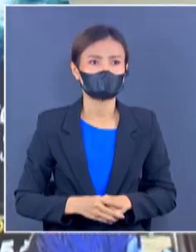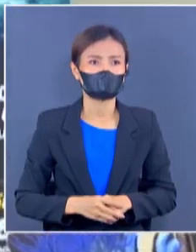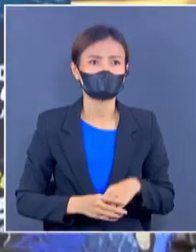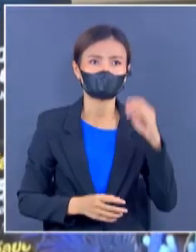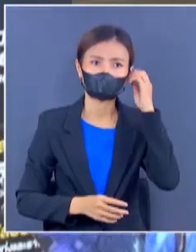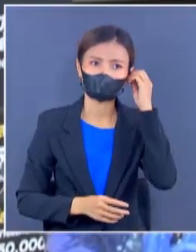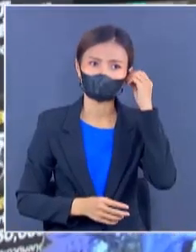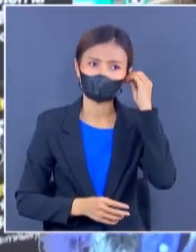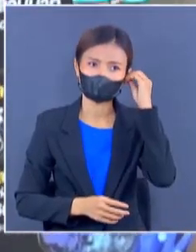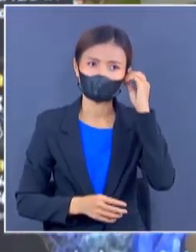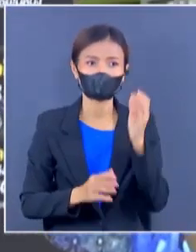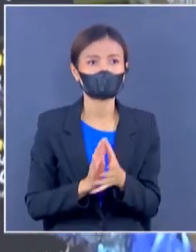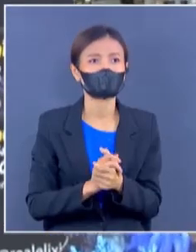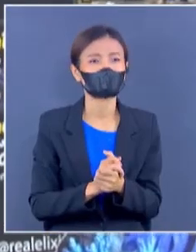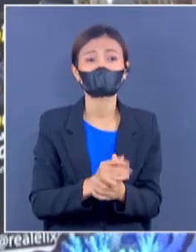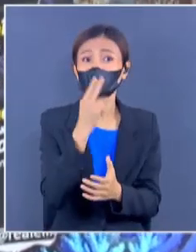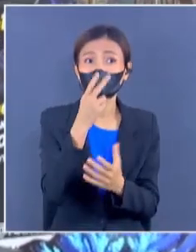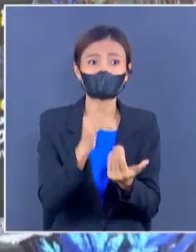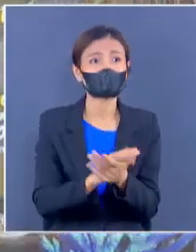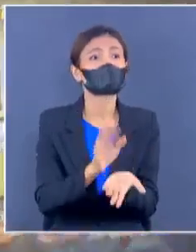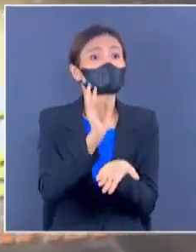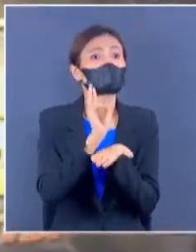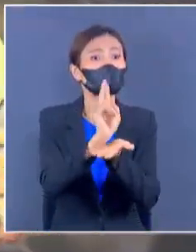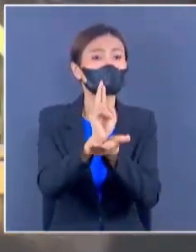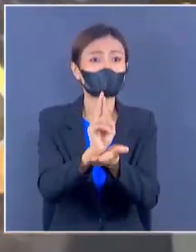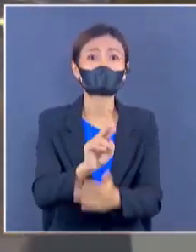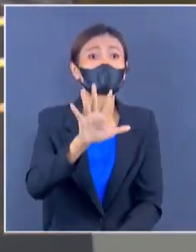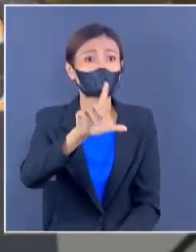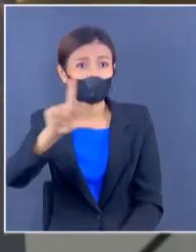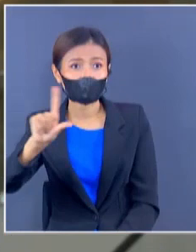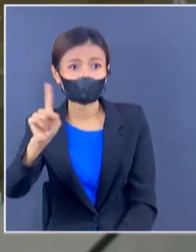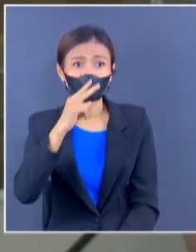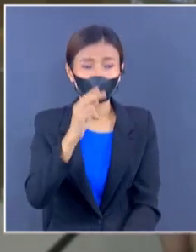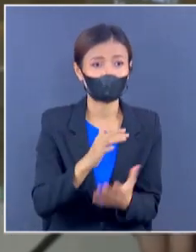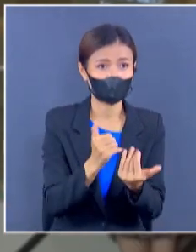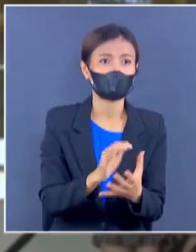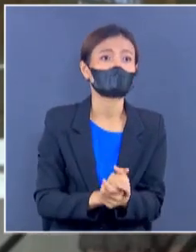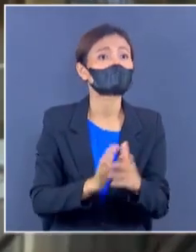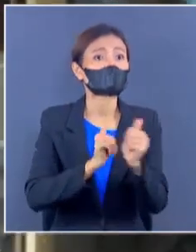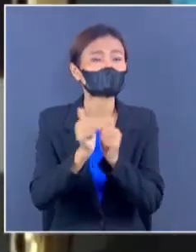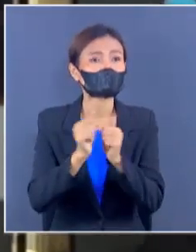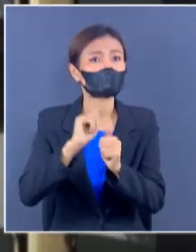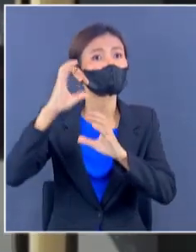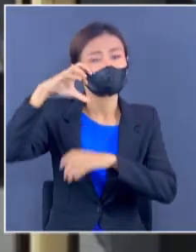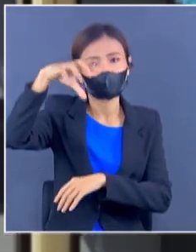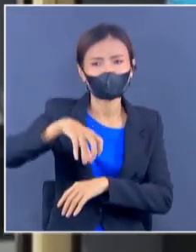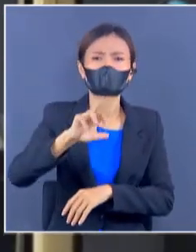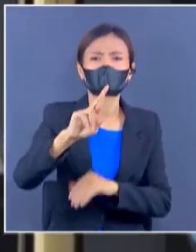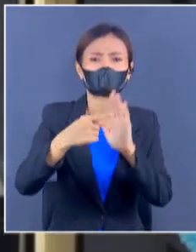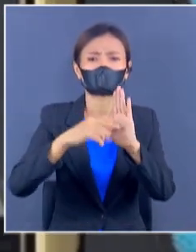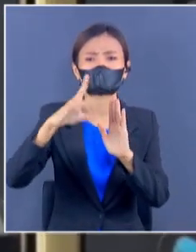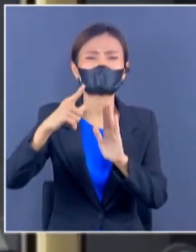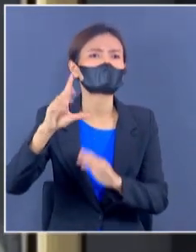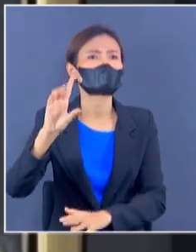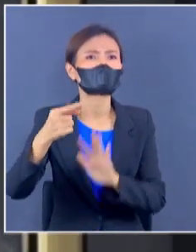ถอดรหัสละ5ล้านแคมเปญนี้จัดที่เอสพนารัชดางานนี้อาบาโลนจัดกิจกรรมสุดพิเศษสำหรับลูกค้าอาบาโ